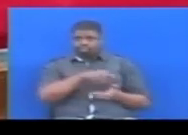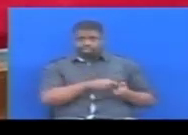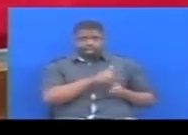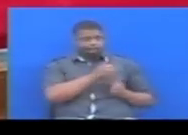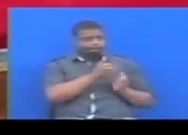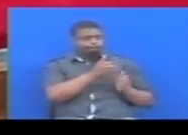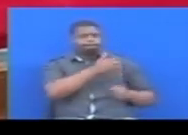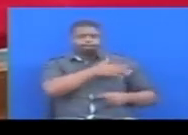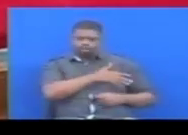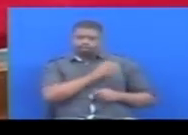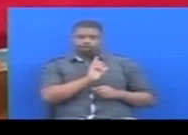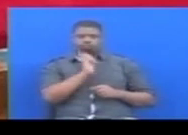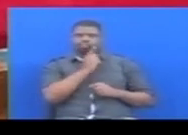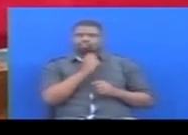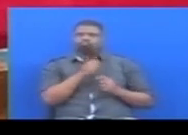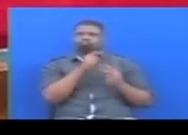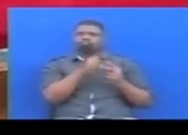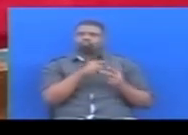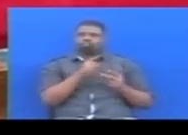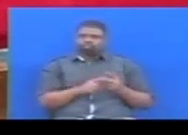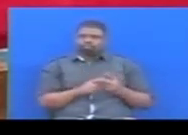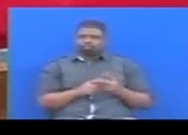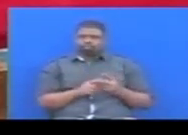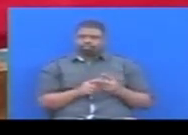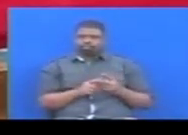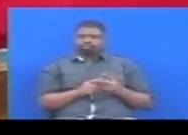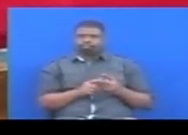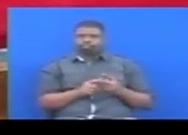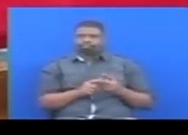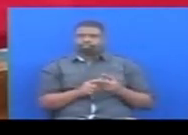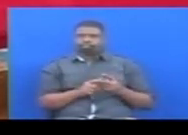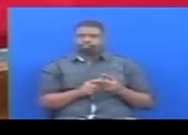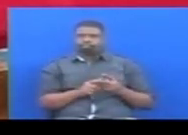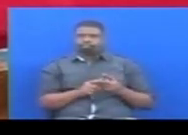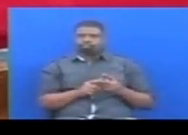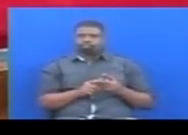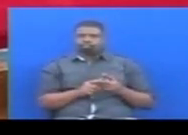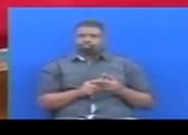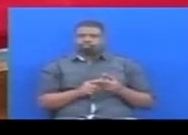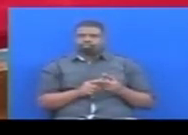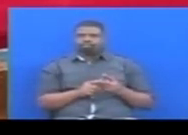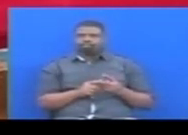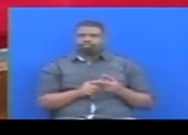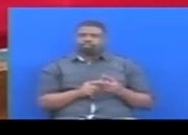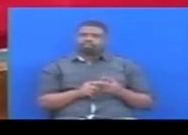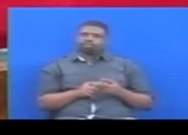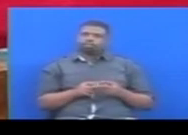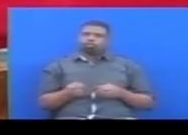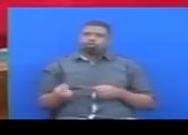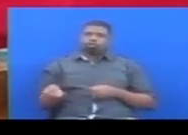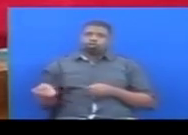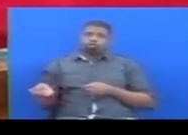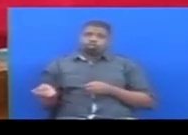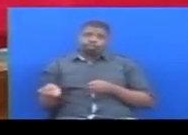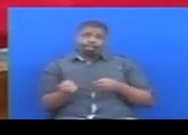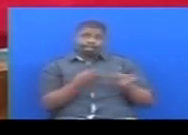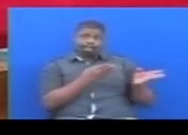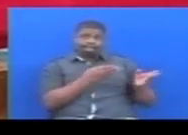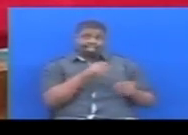ya Mheshimiwa Angelina Adam Malimbeka kama ifuatavyo. Juu ya upelekaji wa kitoweo